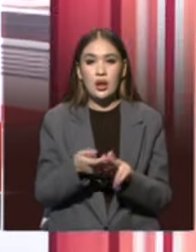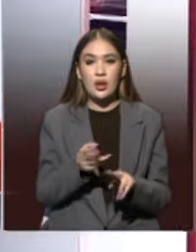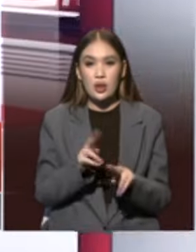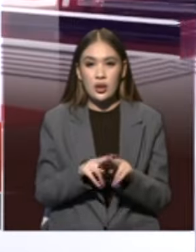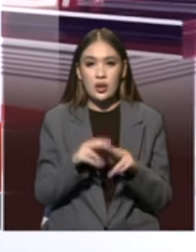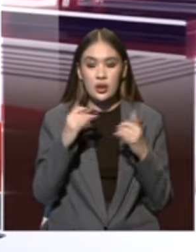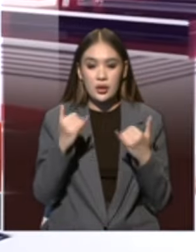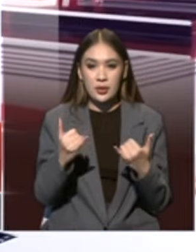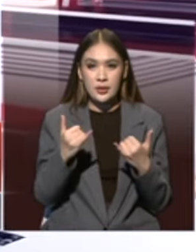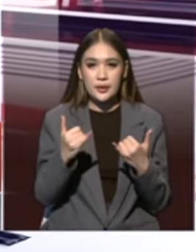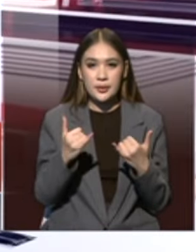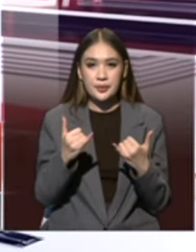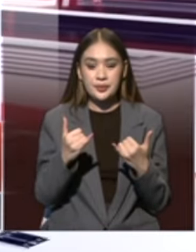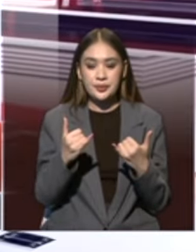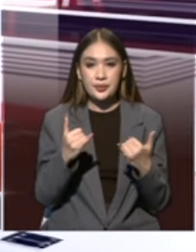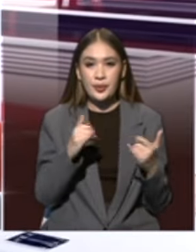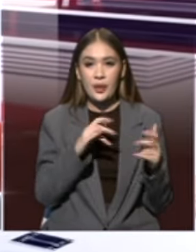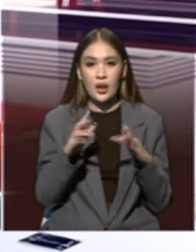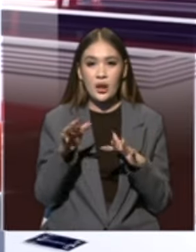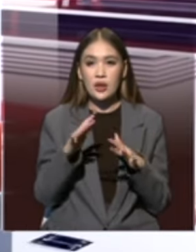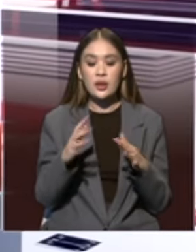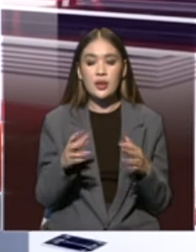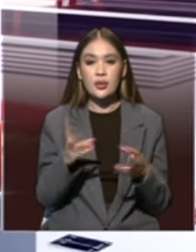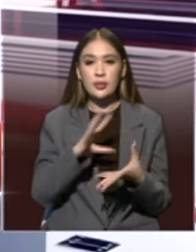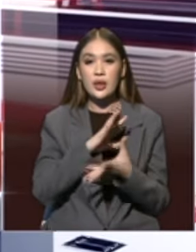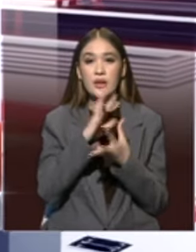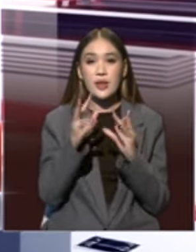жатыр. Осындай жағдайымыз дегенмен де